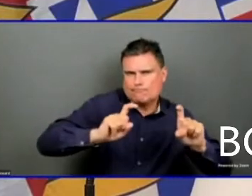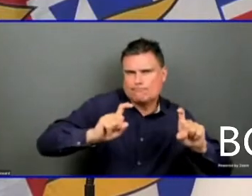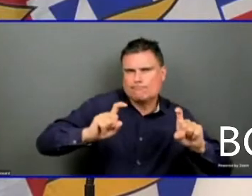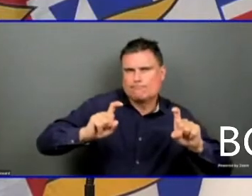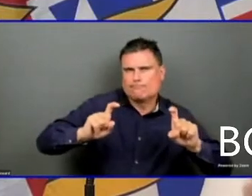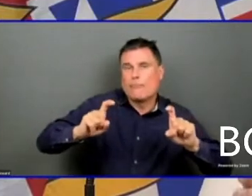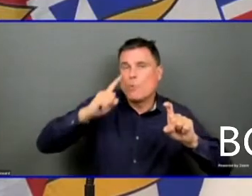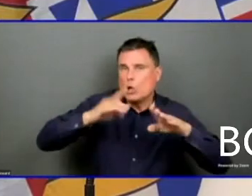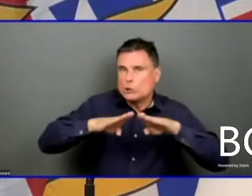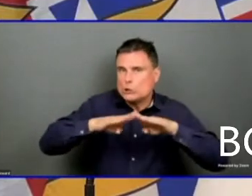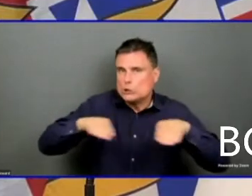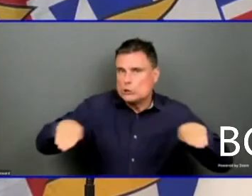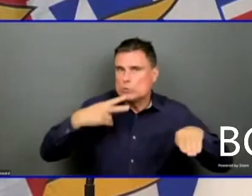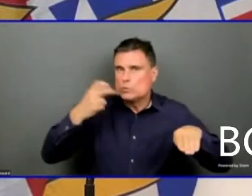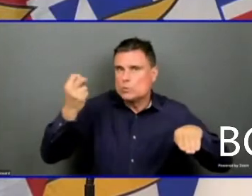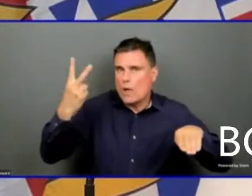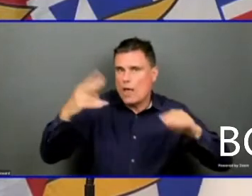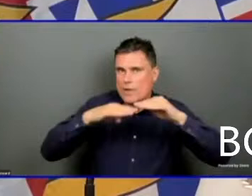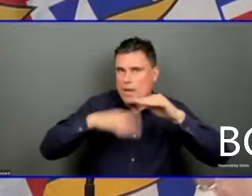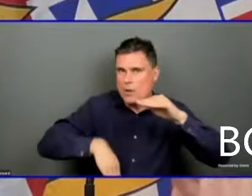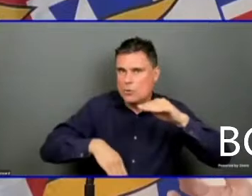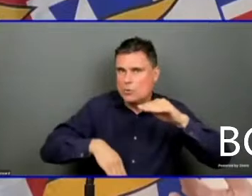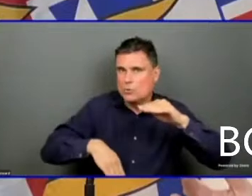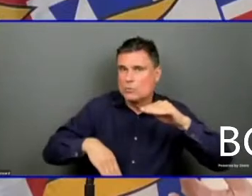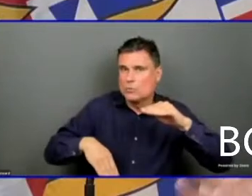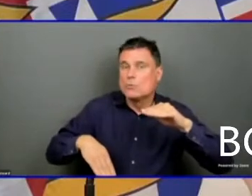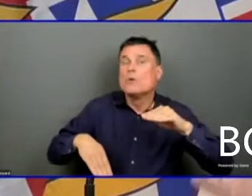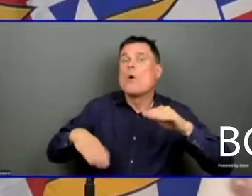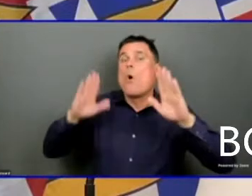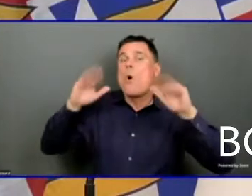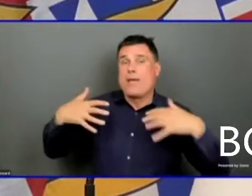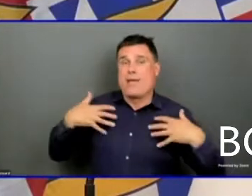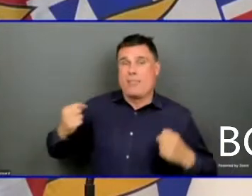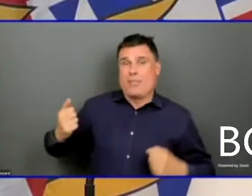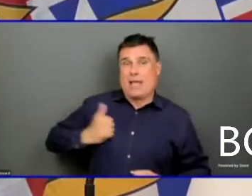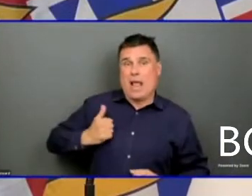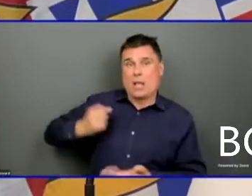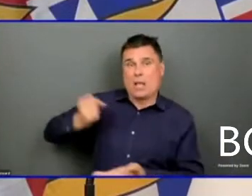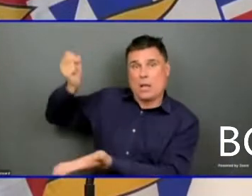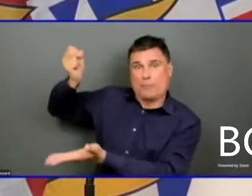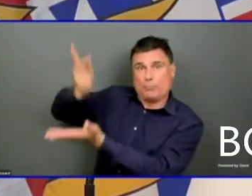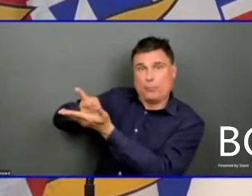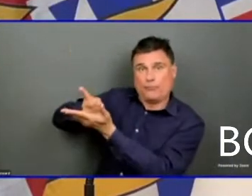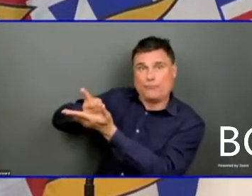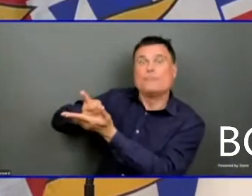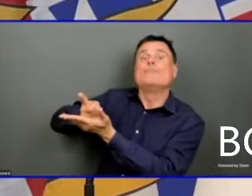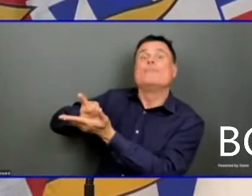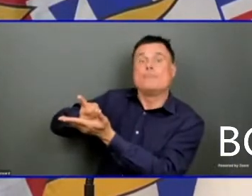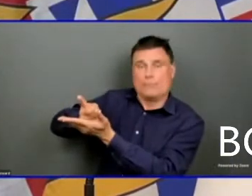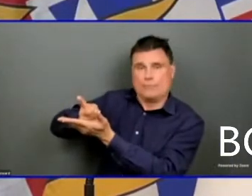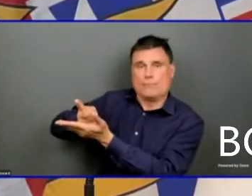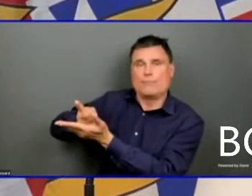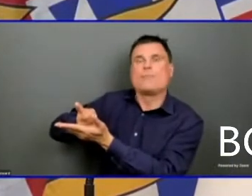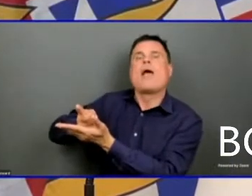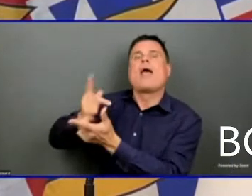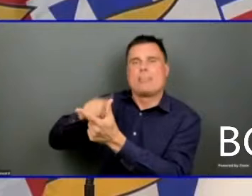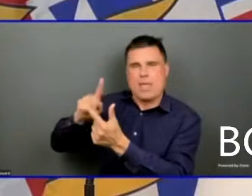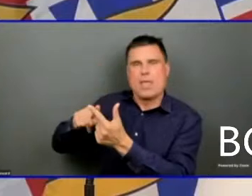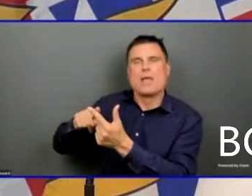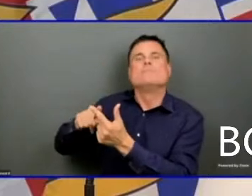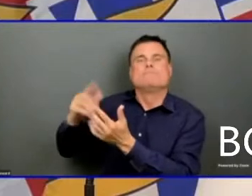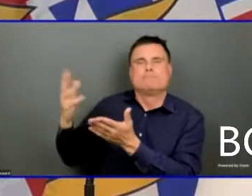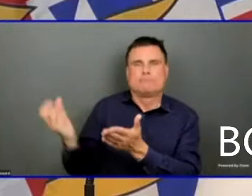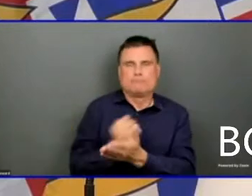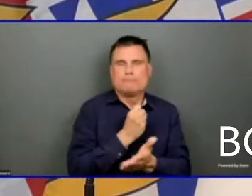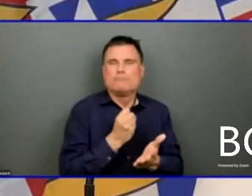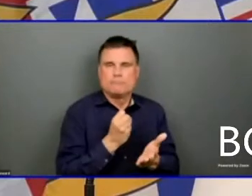国的 FDA。那么加拿大也会，只要美国的批准的话，加拿大也会马上就会批准那个12岁以